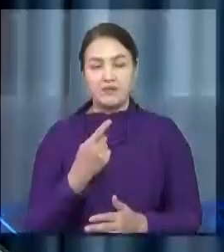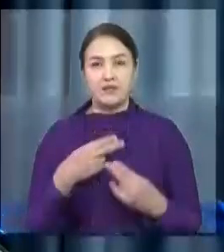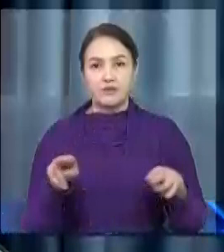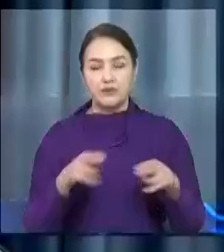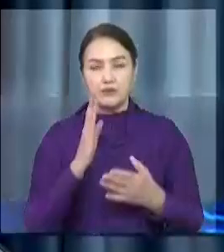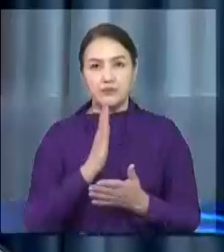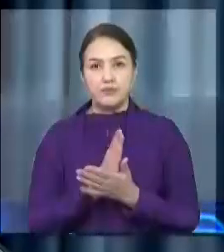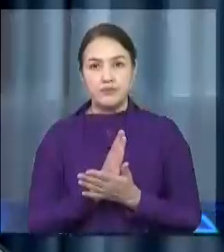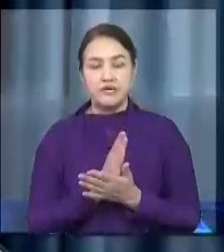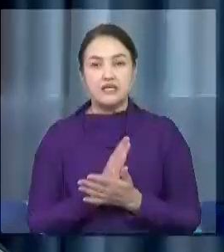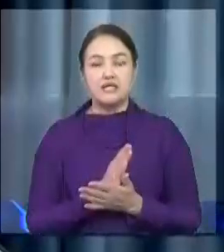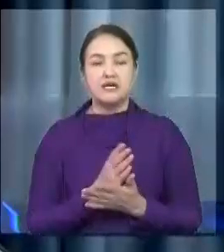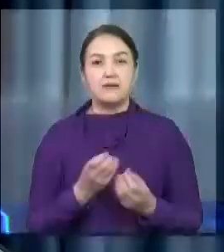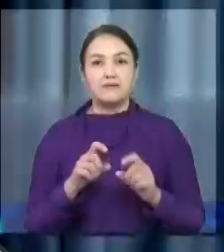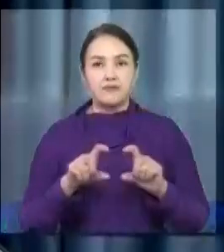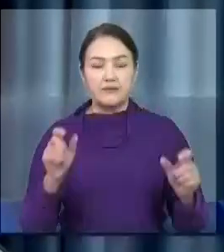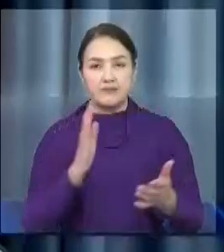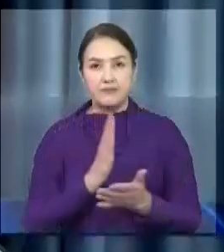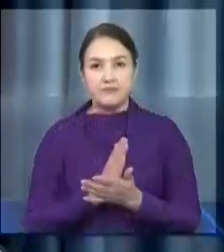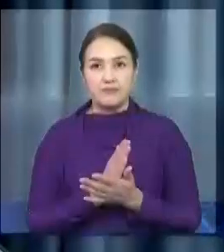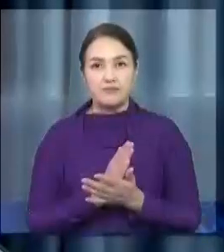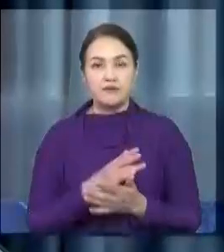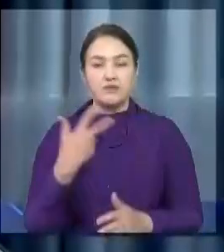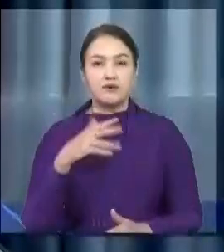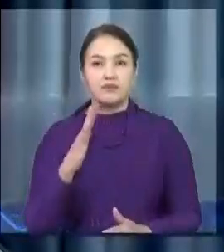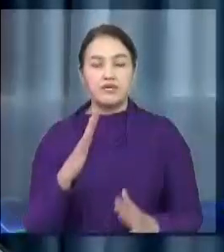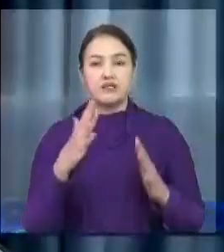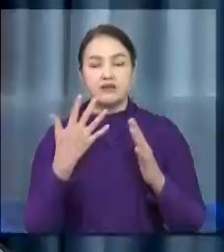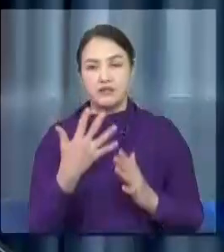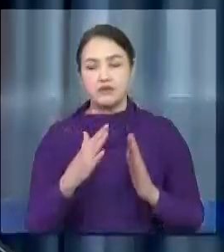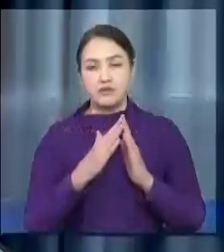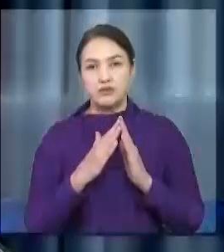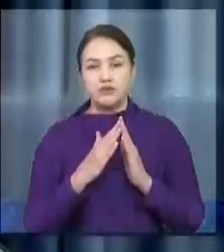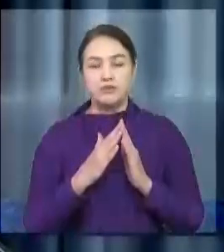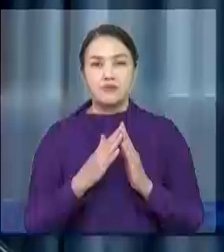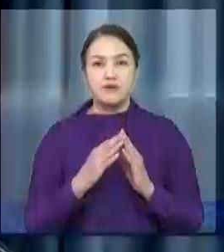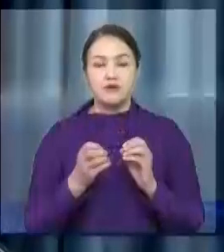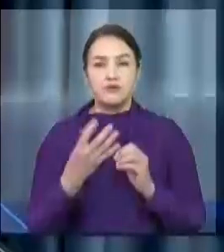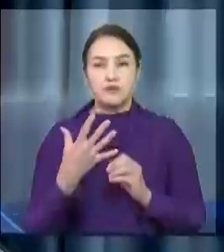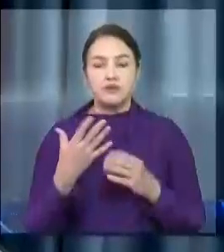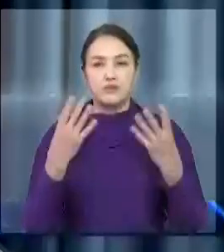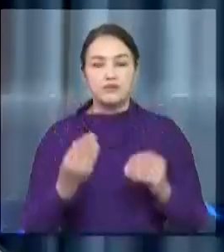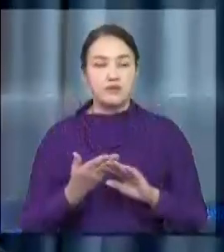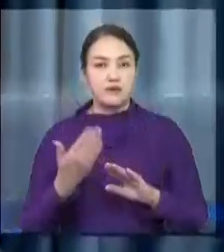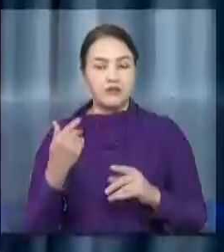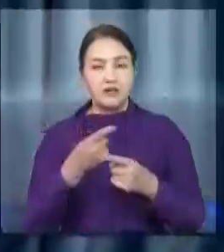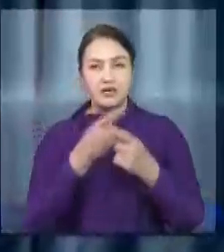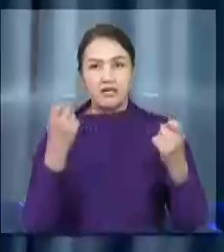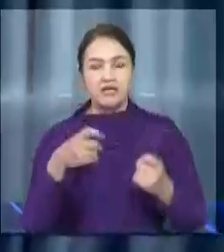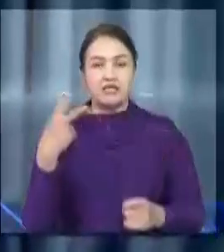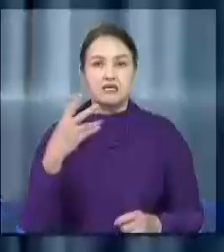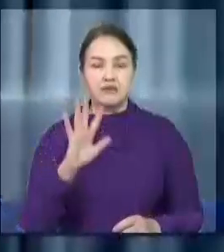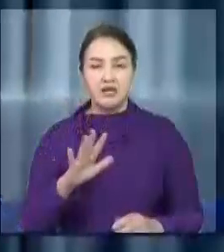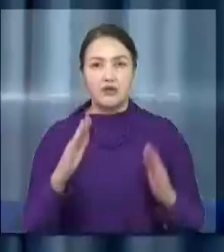бар, соцобъектісі мектеп бар. Сол 35 үйдің остан бұл 15 күн бұрынғы ақпарат,